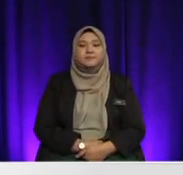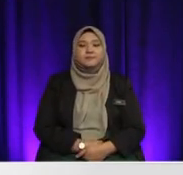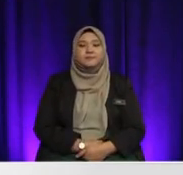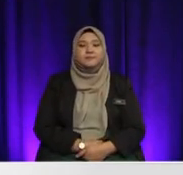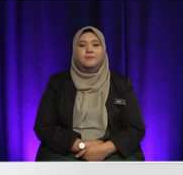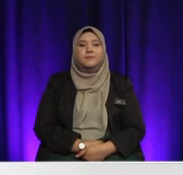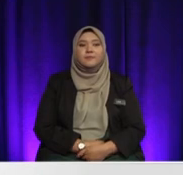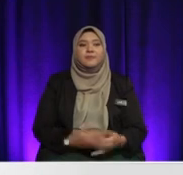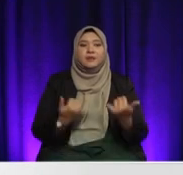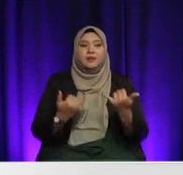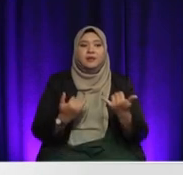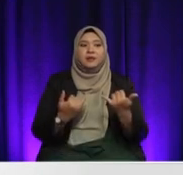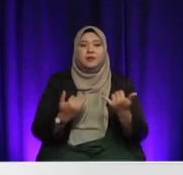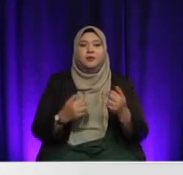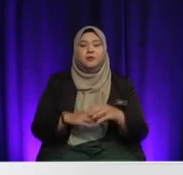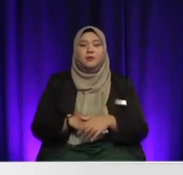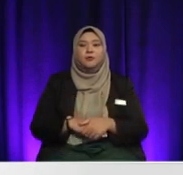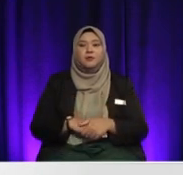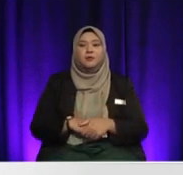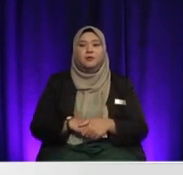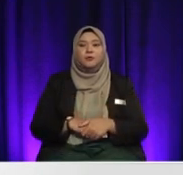garam. Garam. Garam kan?